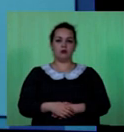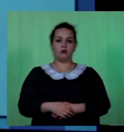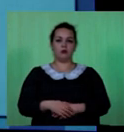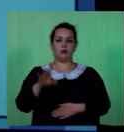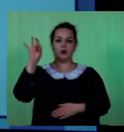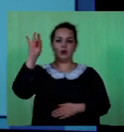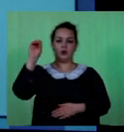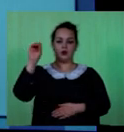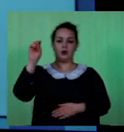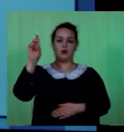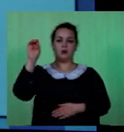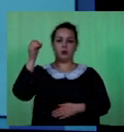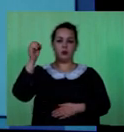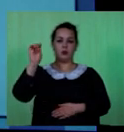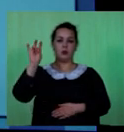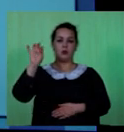ребенок,